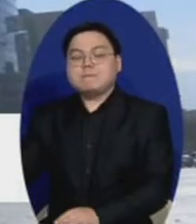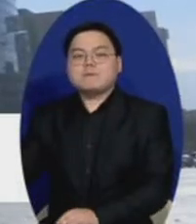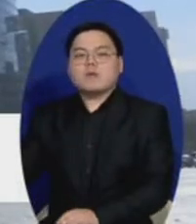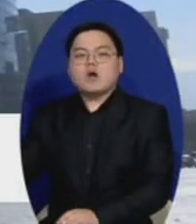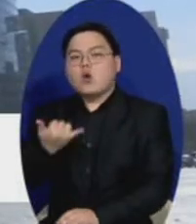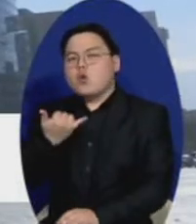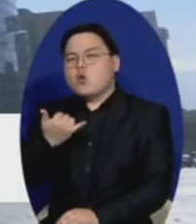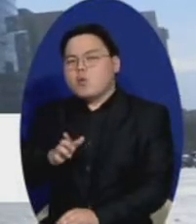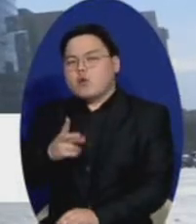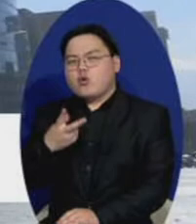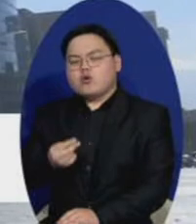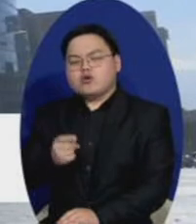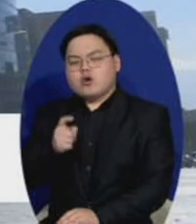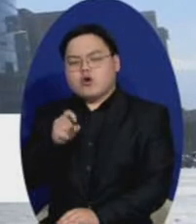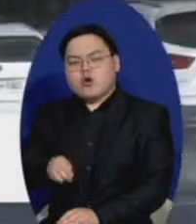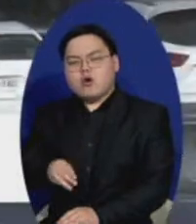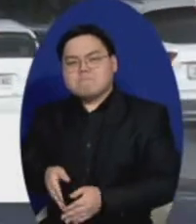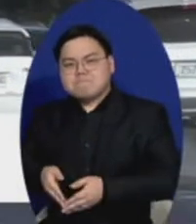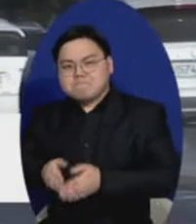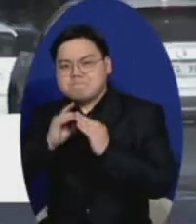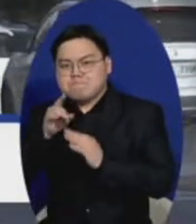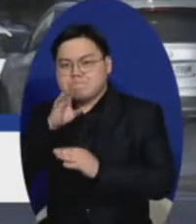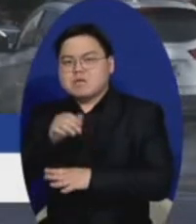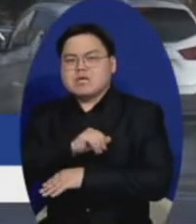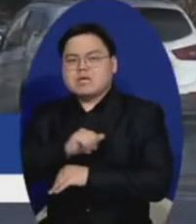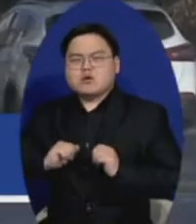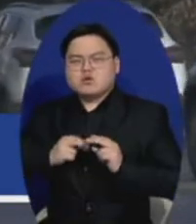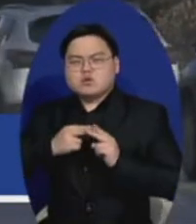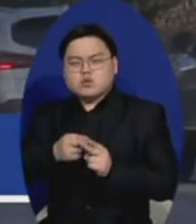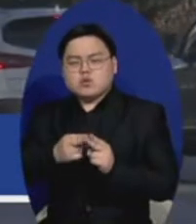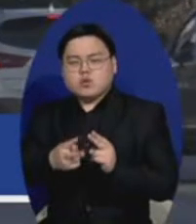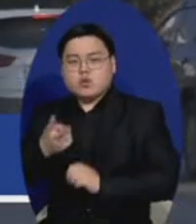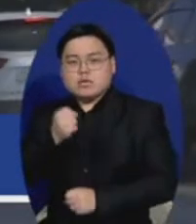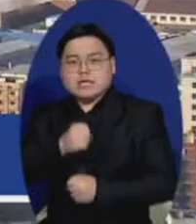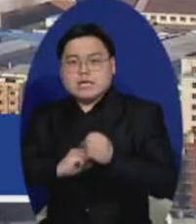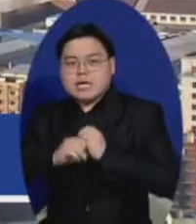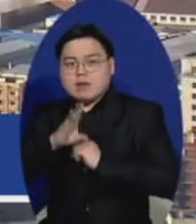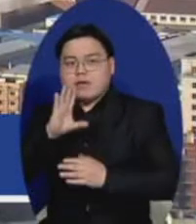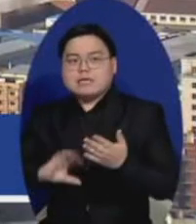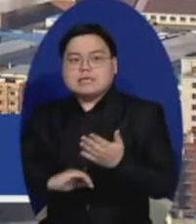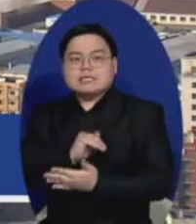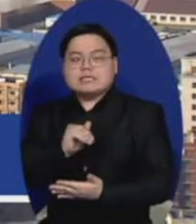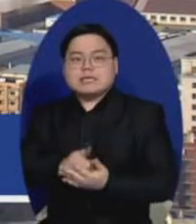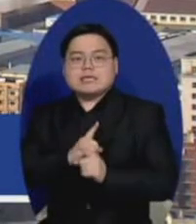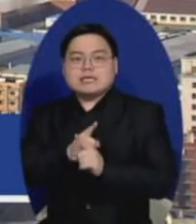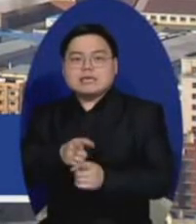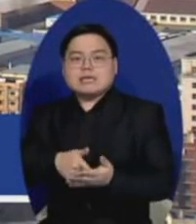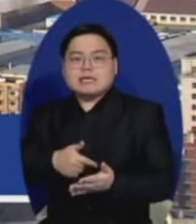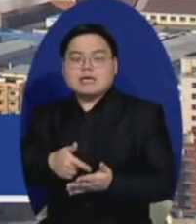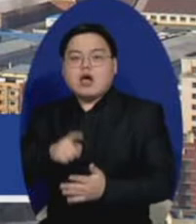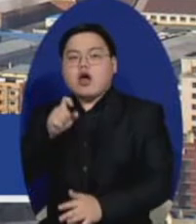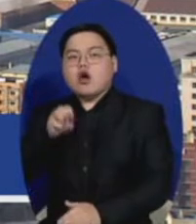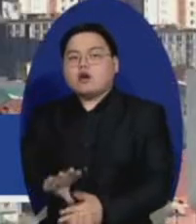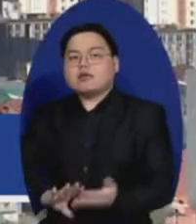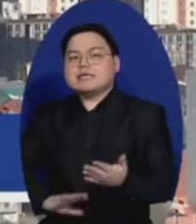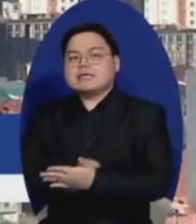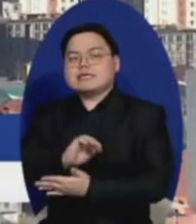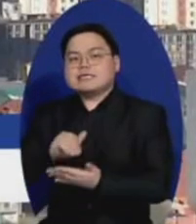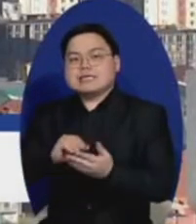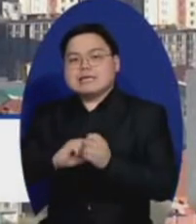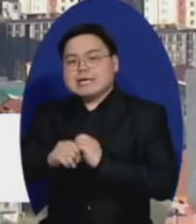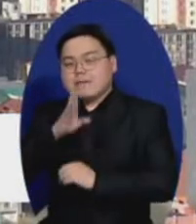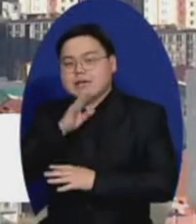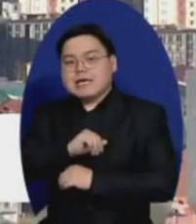Нийслэл хотыг хот шиг хөгжүүлж иргэндээ ээлтэй эмгэгтэгцтэй болгоход стандарт хэрэгжүүлэх нь чухал. Хотын стандартыг баталхад иргэдээс ирүүлсэн санал